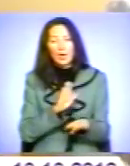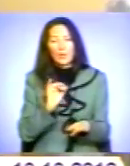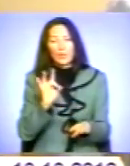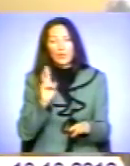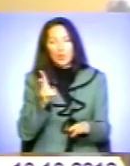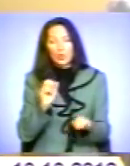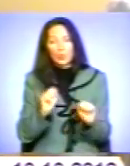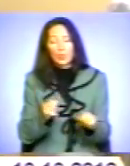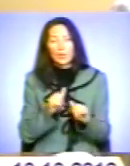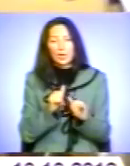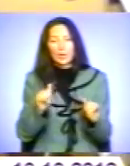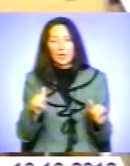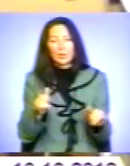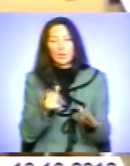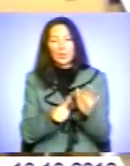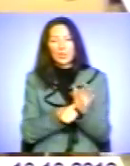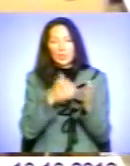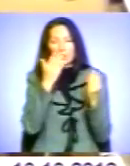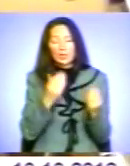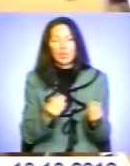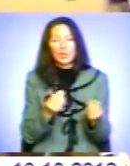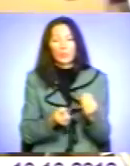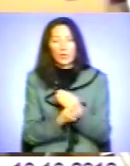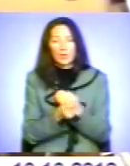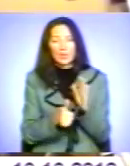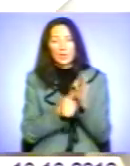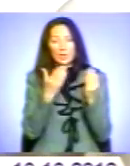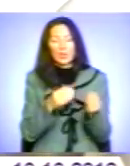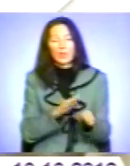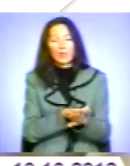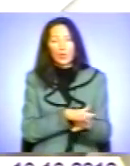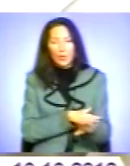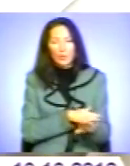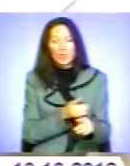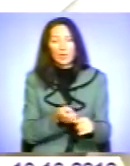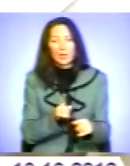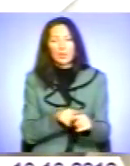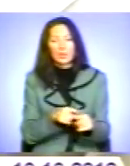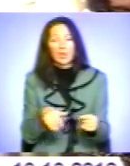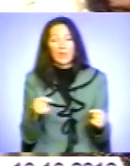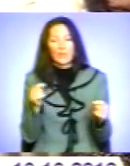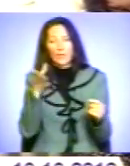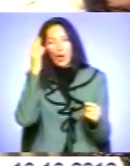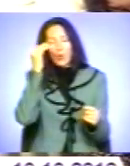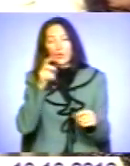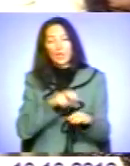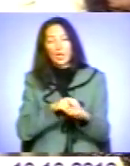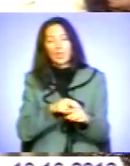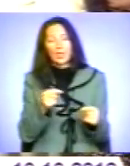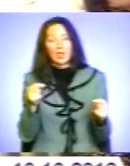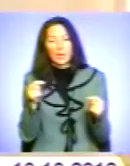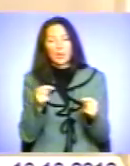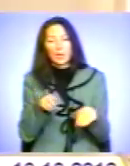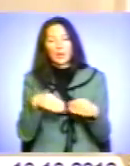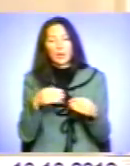виділятися приблизно на 6 днів довше. Все це враховують лікарі, встановлюючи терміни карантину. Адже сприйнятливість до вірусу